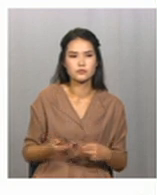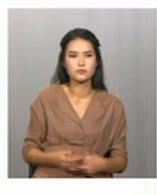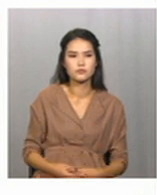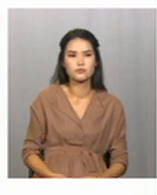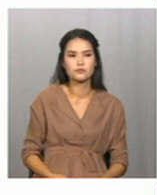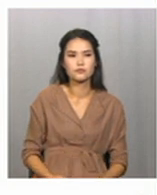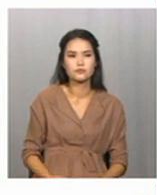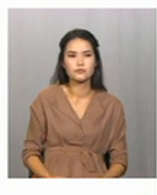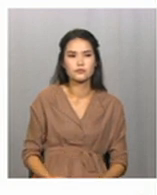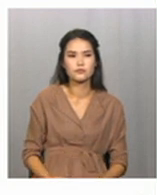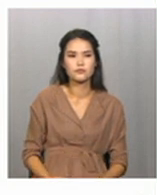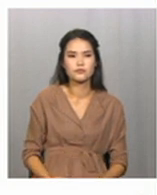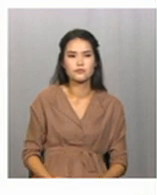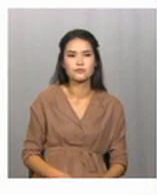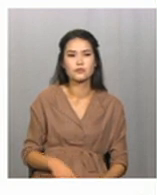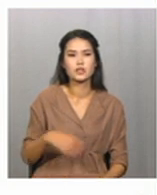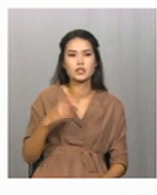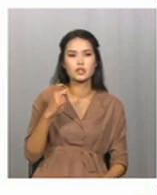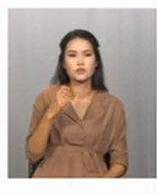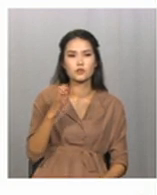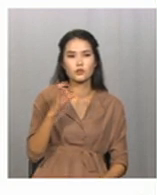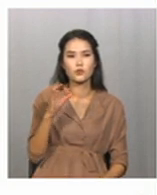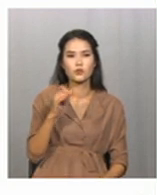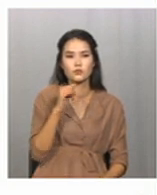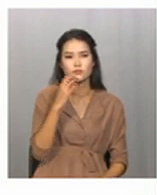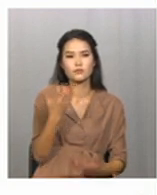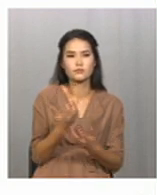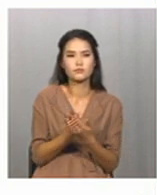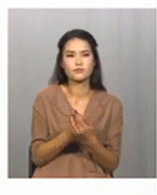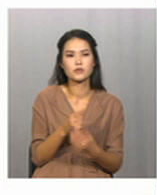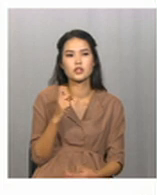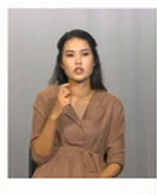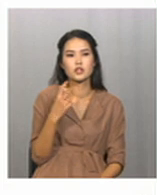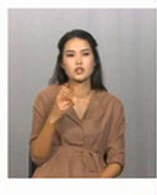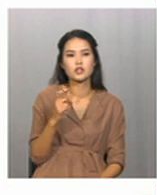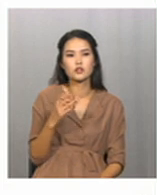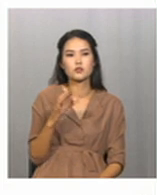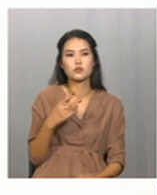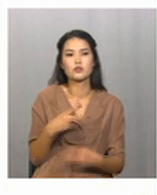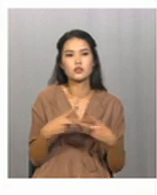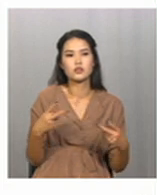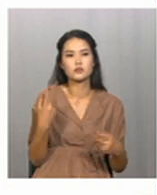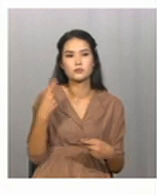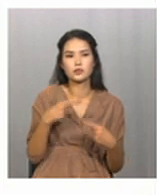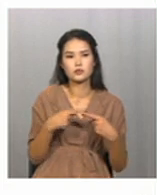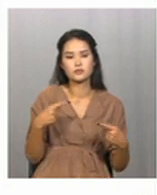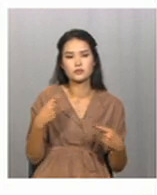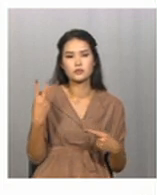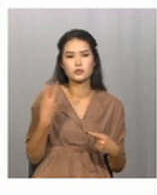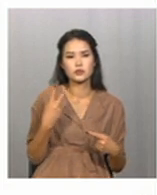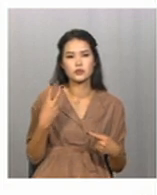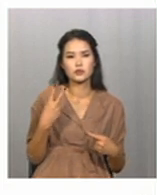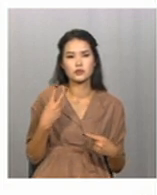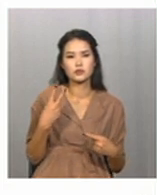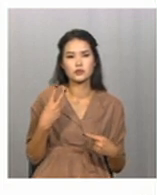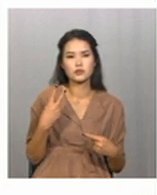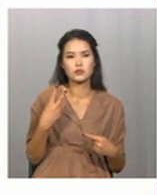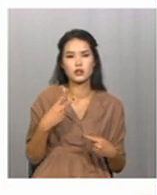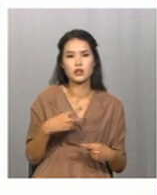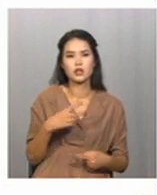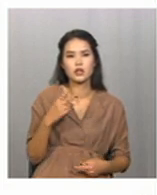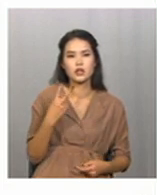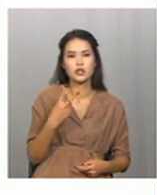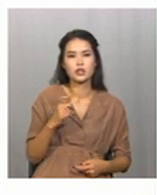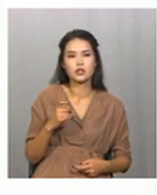осы жерден x 0-ді табайық. Бұл жерде 2x0 тең болады 1 минус 2, 2x0 тең